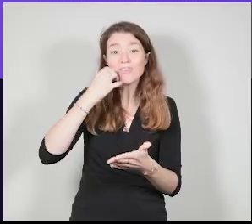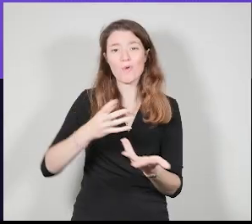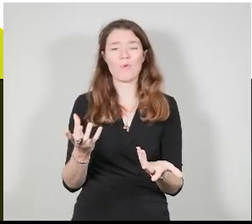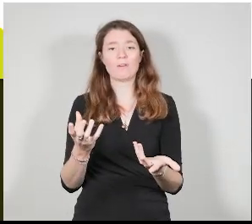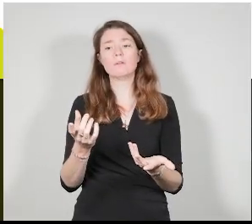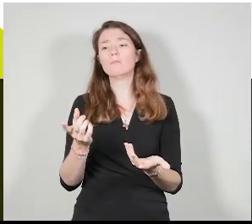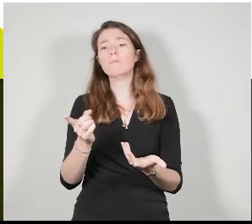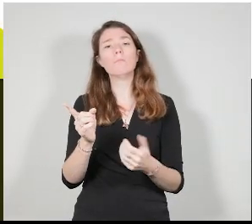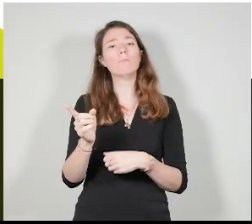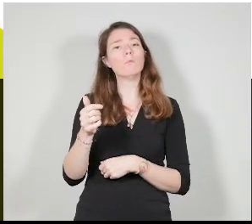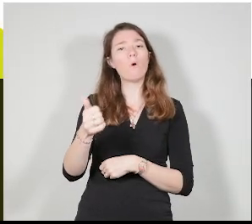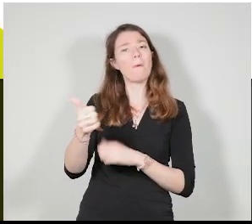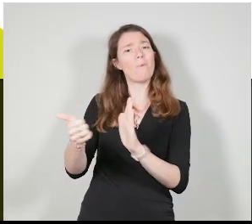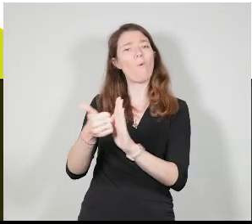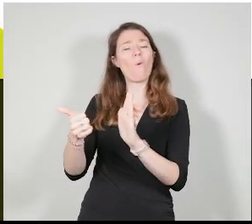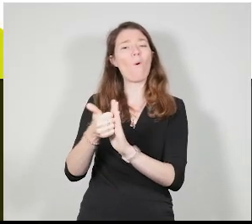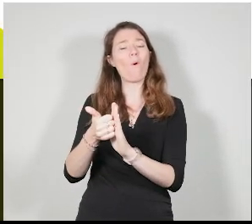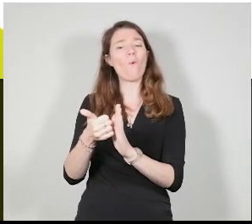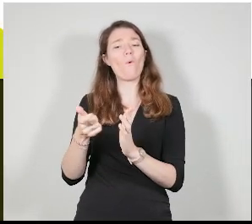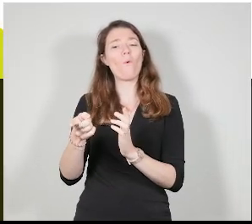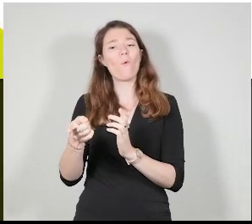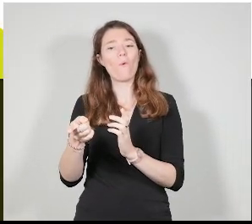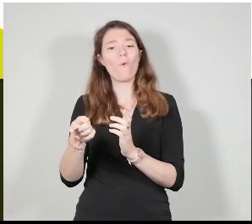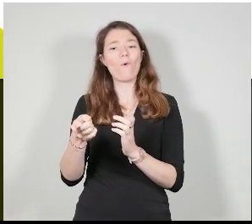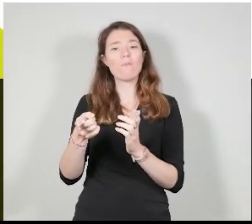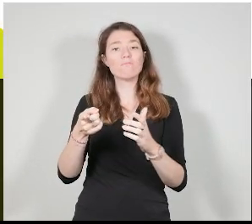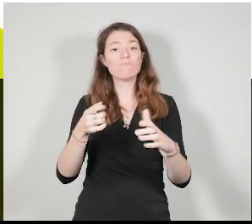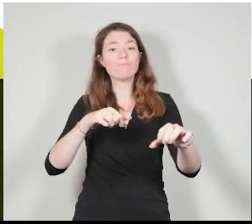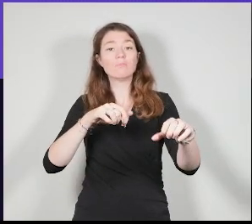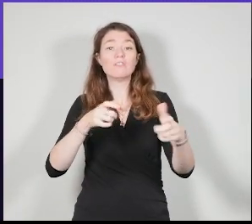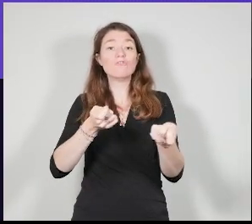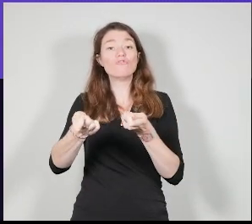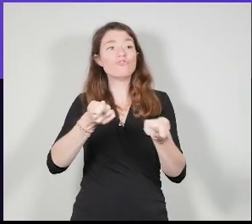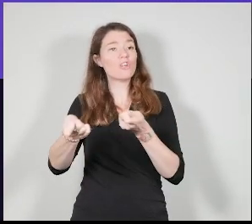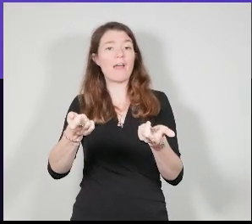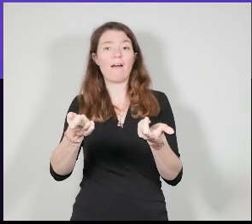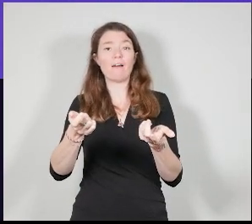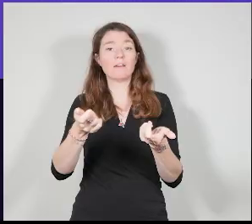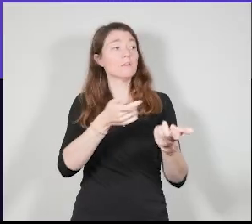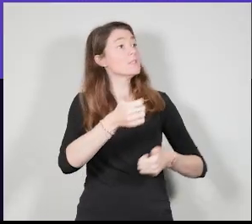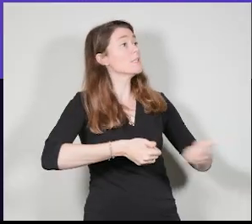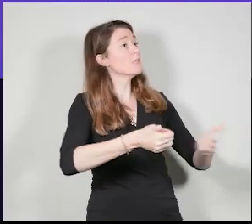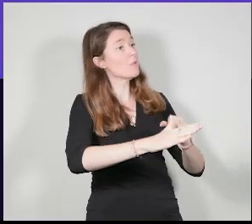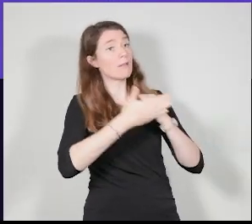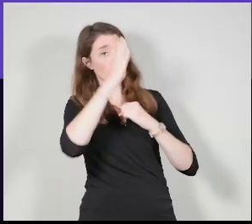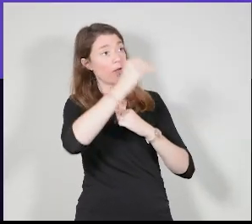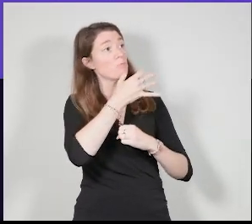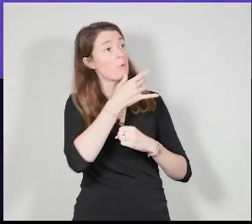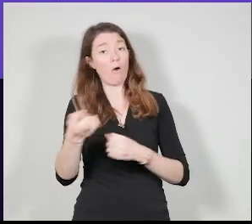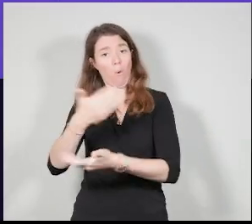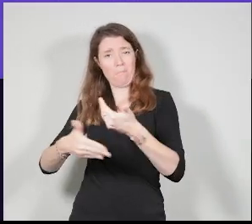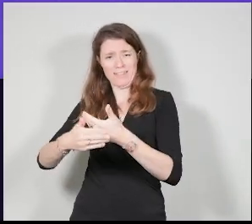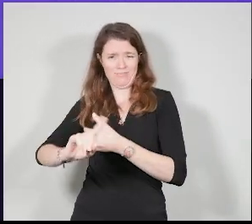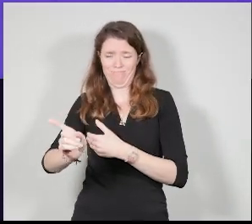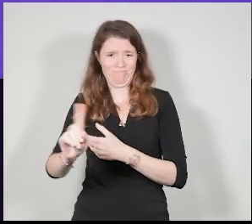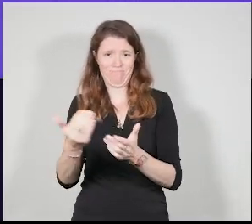pour prendre en charge les actes que n'arrivent pas à prendre en charge les services d'aide professionnelle. Donc